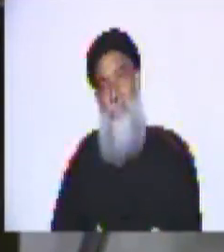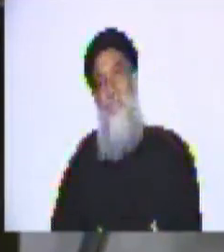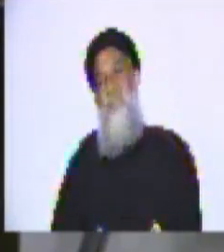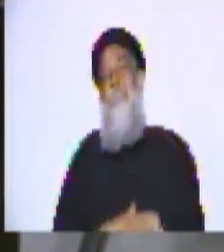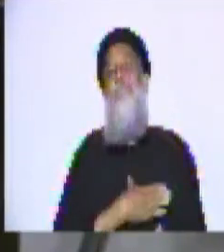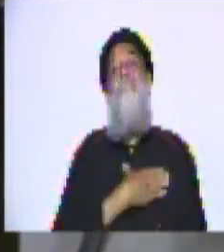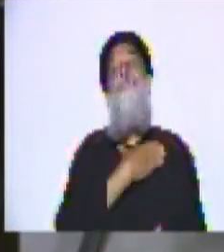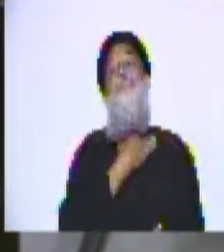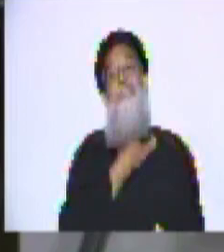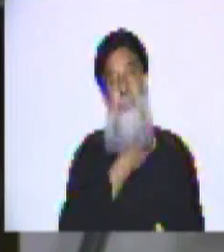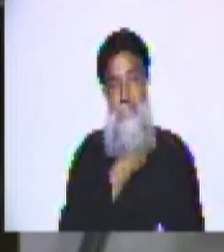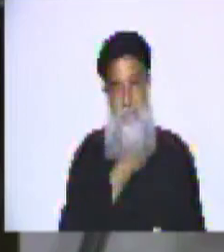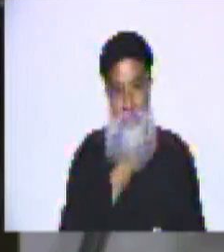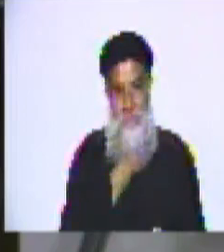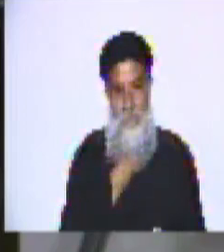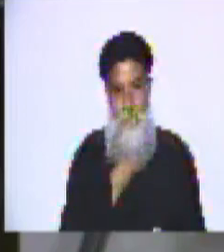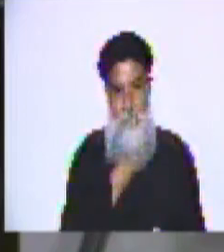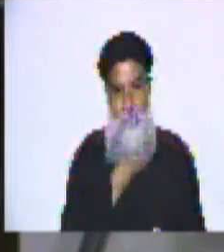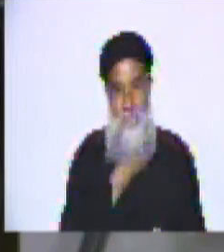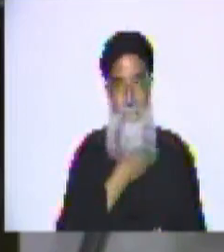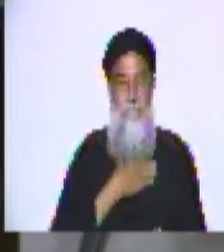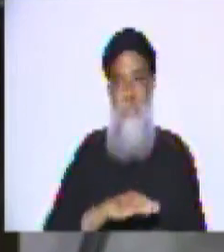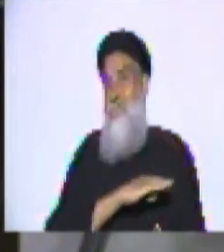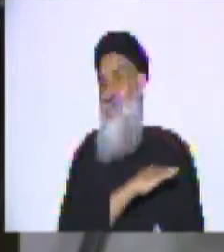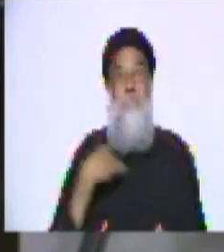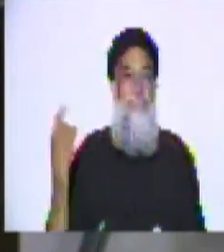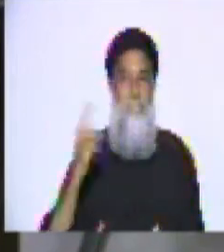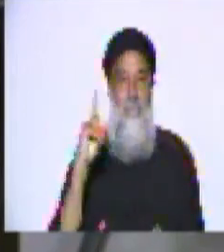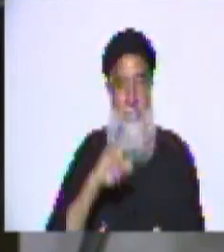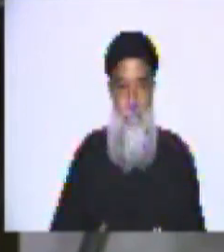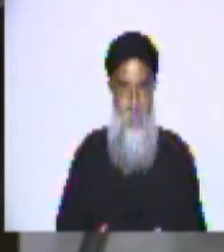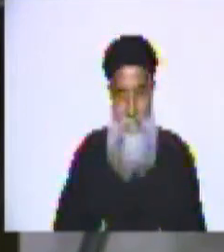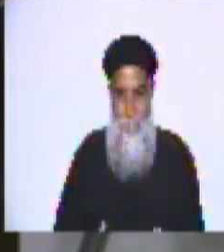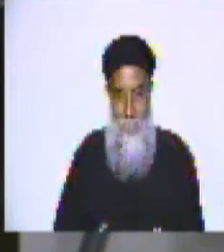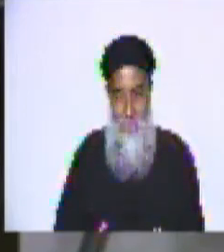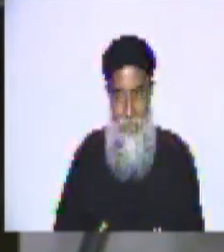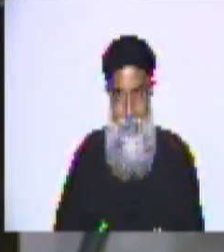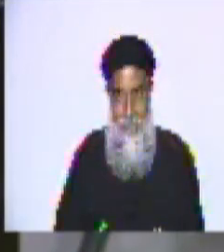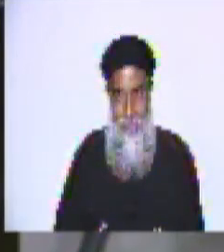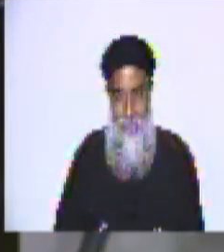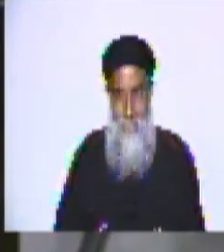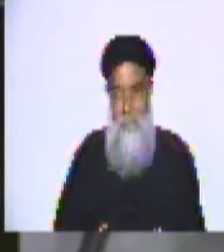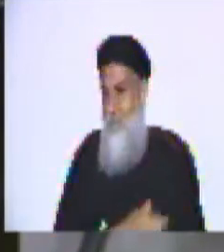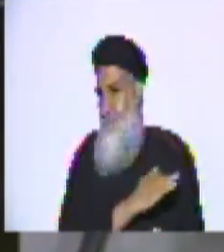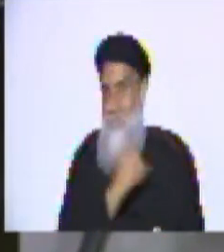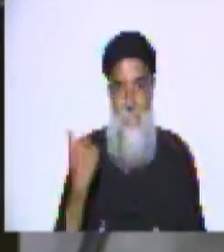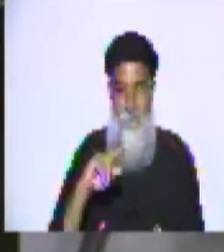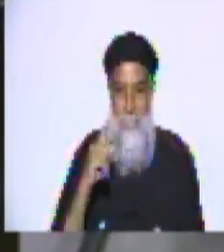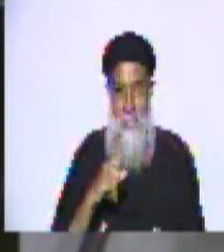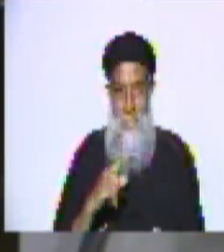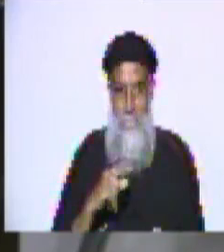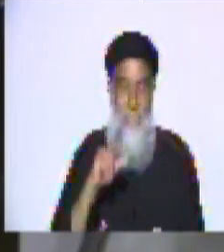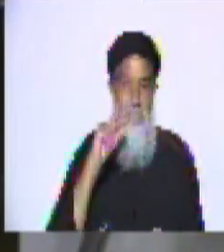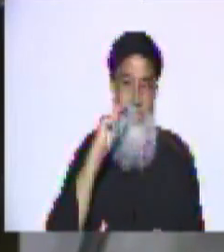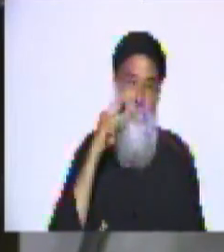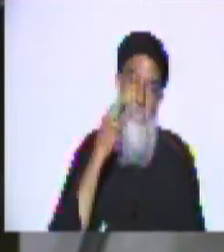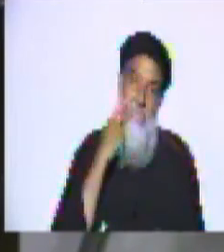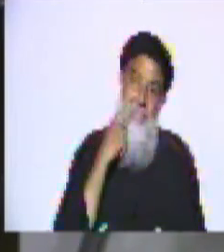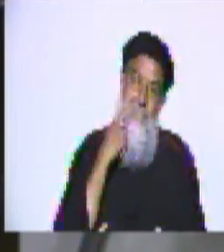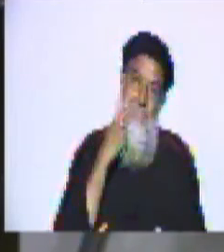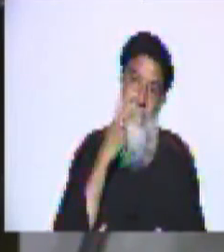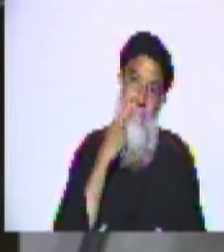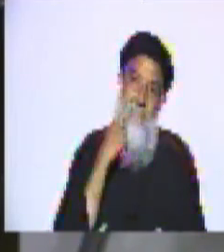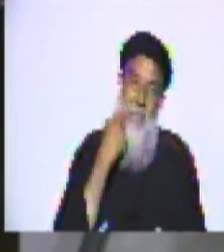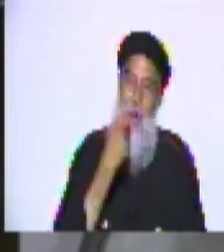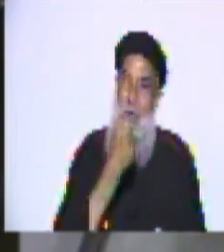المخنوق اللي هو ما مش مذبوح بطريقة سليمة يعني، والدم